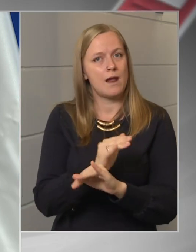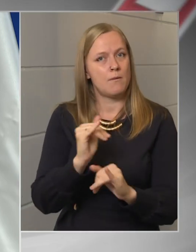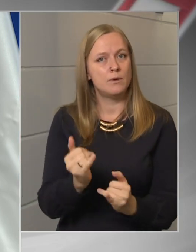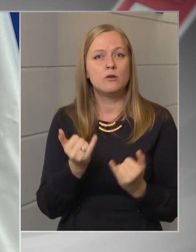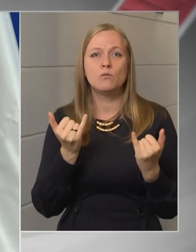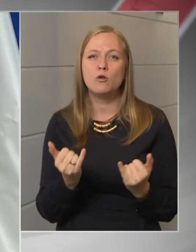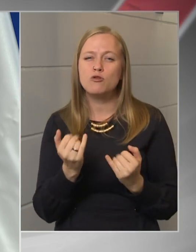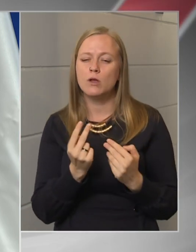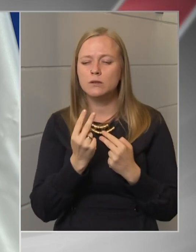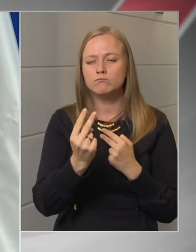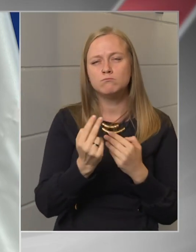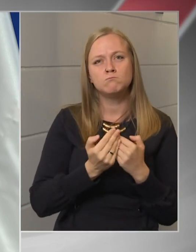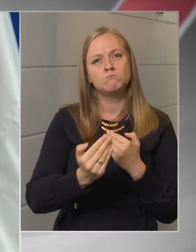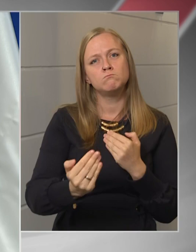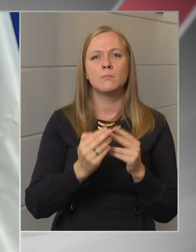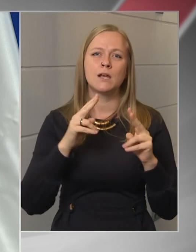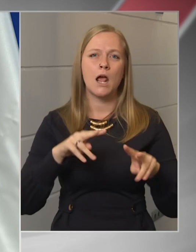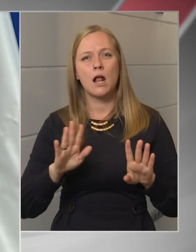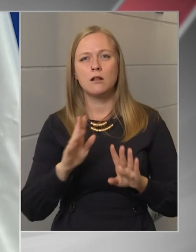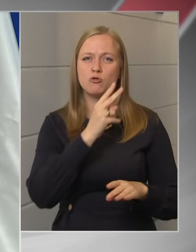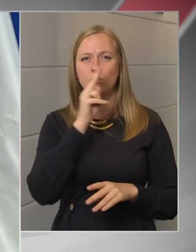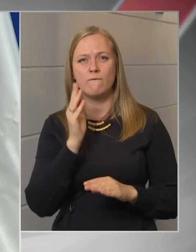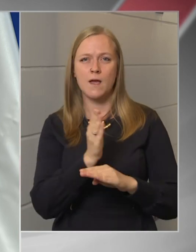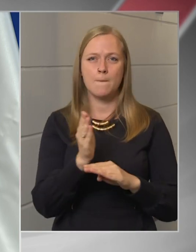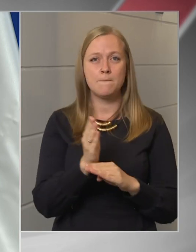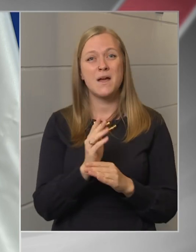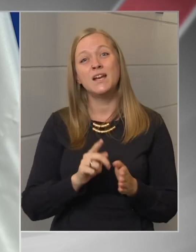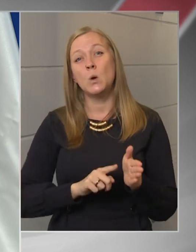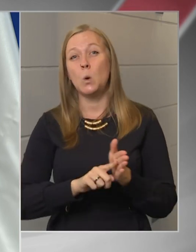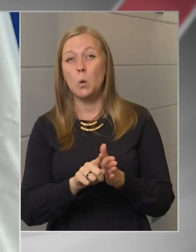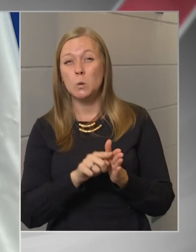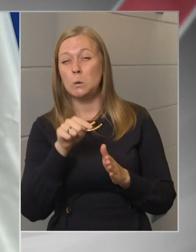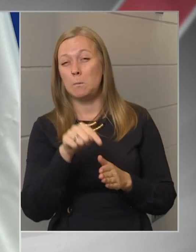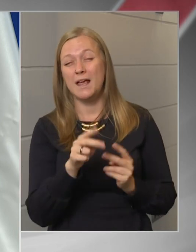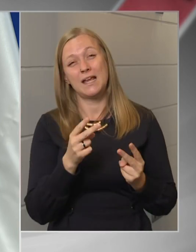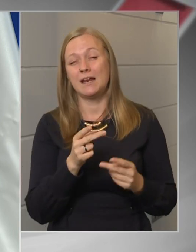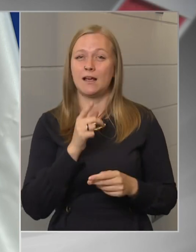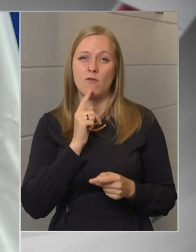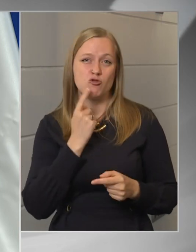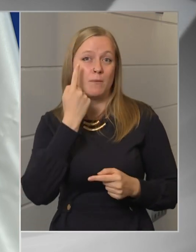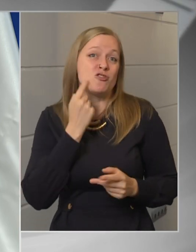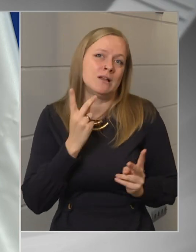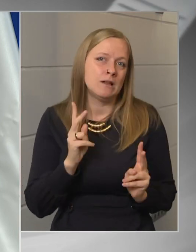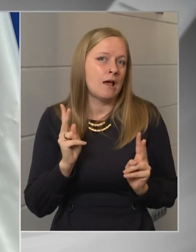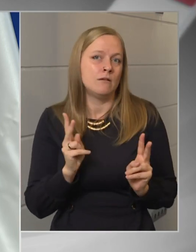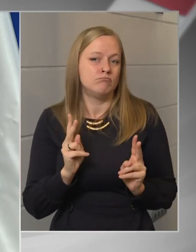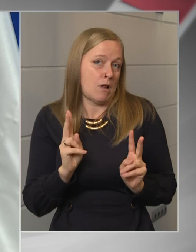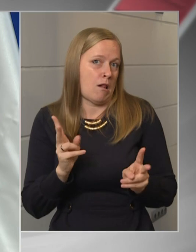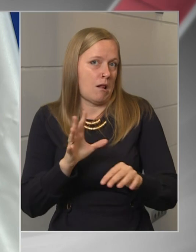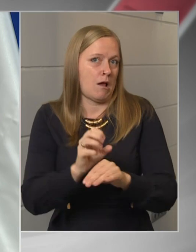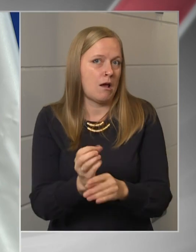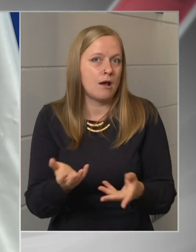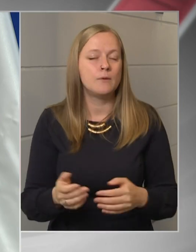előzések szerint ez reálisan novemberben lehet, októberre lényegesen kisebb az esély, nem lehetetlen. De